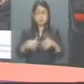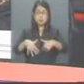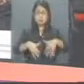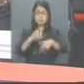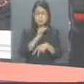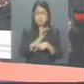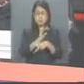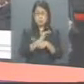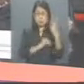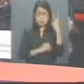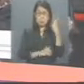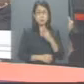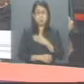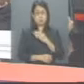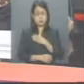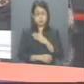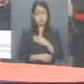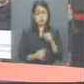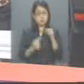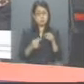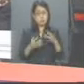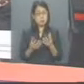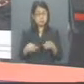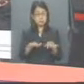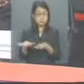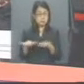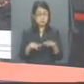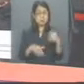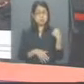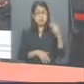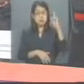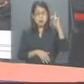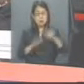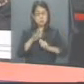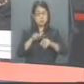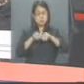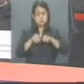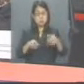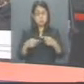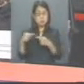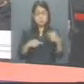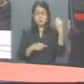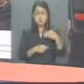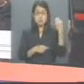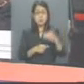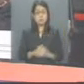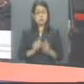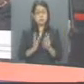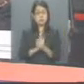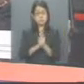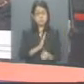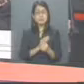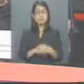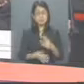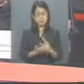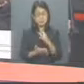กลัวแล้วก็ตื่นตระหนกกับเหตุแผ่นดินไหวและข่าวลือที่เกิดขึ้นในพื้นที่อย่างต่อเนื่องนะคะโดยนักวิชาการด้านภัยพิบัติก็ยืนยันนะคะว่